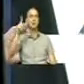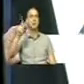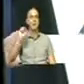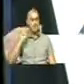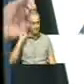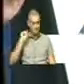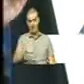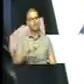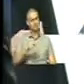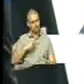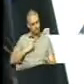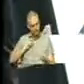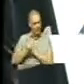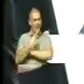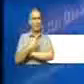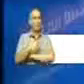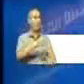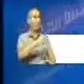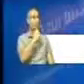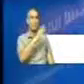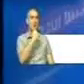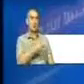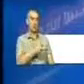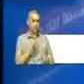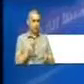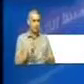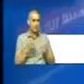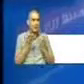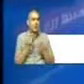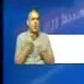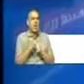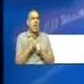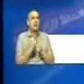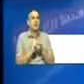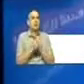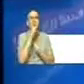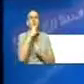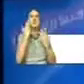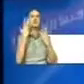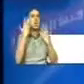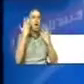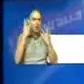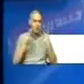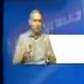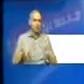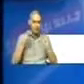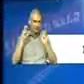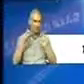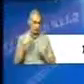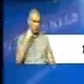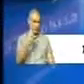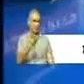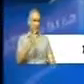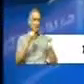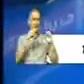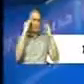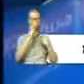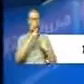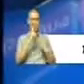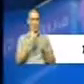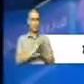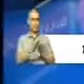באמת להחליף אותה. אז אני אגיד לך מה הוא אומר. שיש הזדמנות לעשות פה משהו היסטורי. יש כאן הזדמנות, והרי שמעת את נשיא מצרים, לא דברים של מה